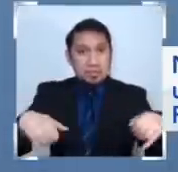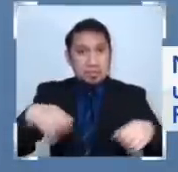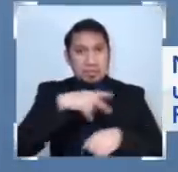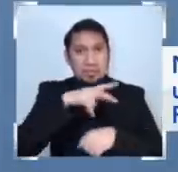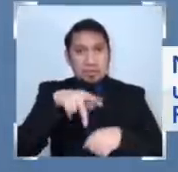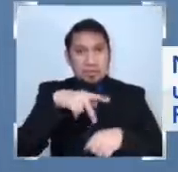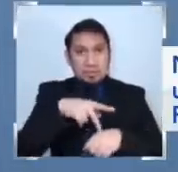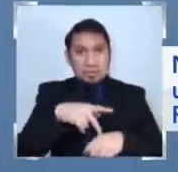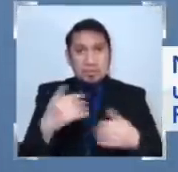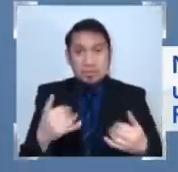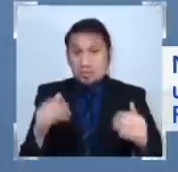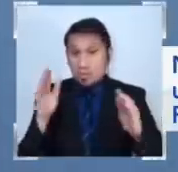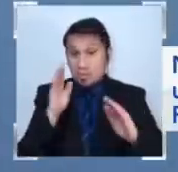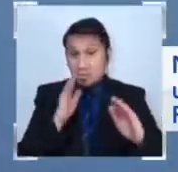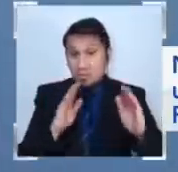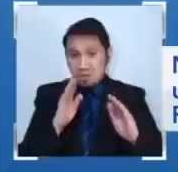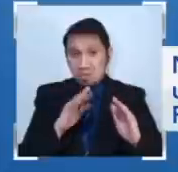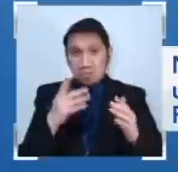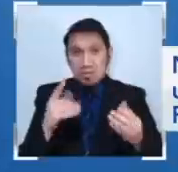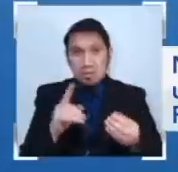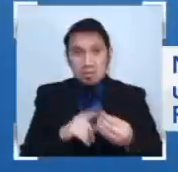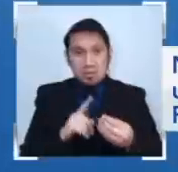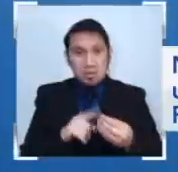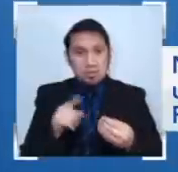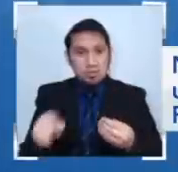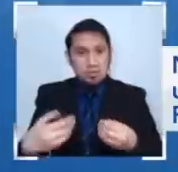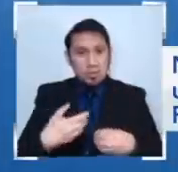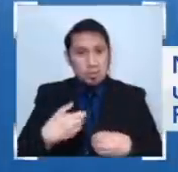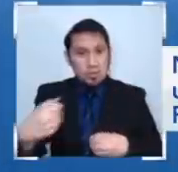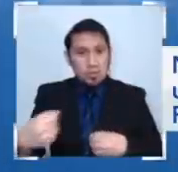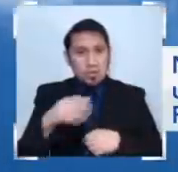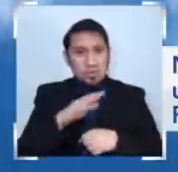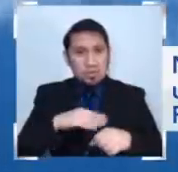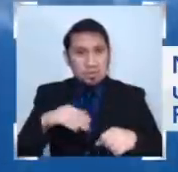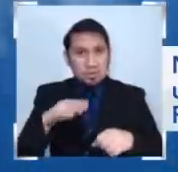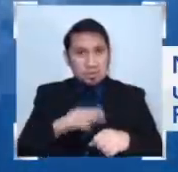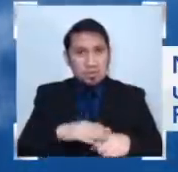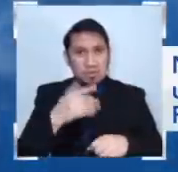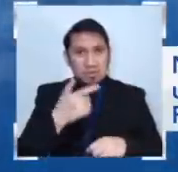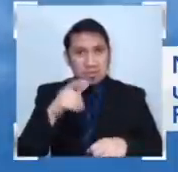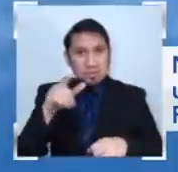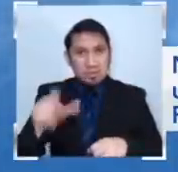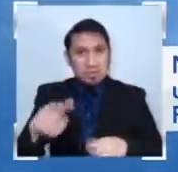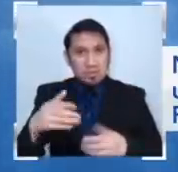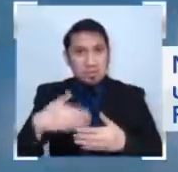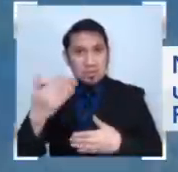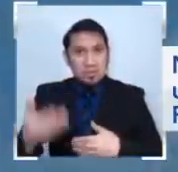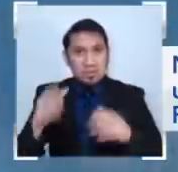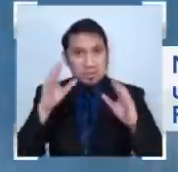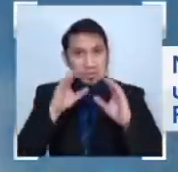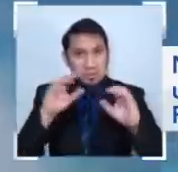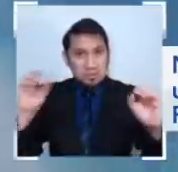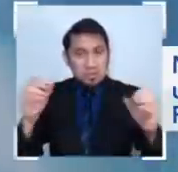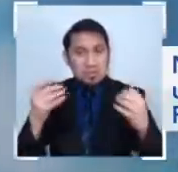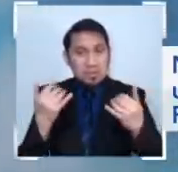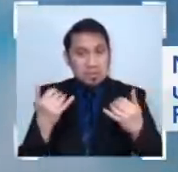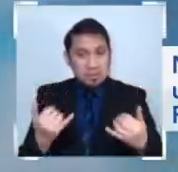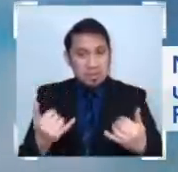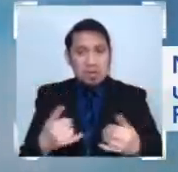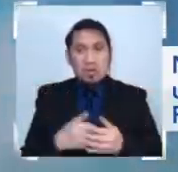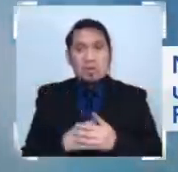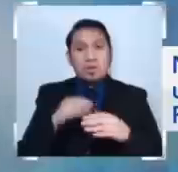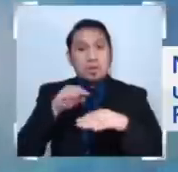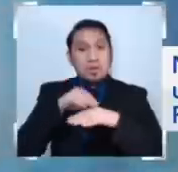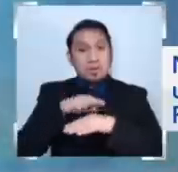Chinese militia at agawan sa teritoryo mamanahin ng susunod na pangulo. Kaya ngayon pa lang, may payo na si